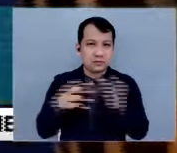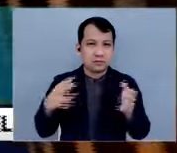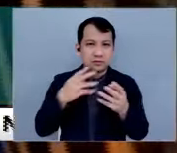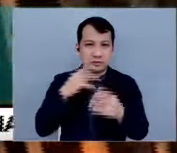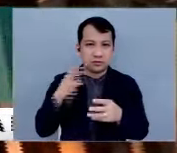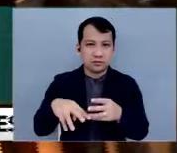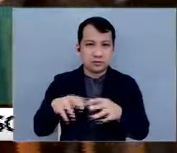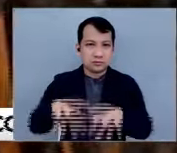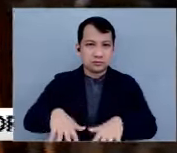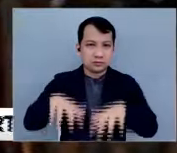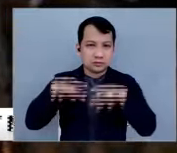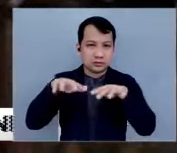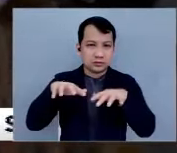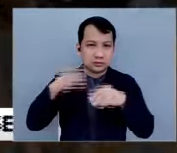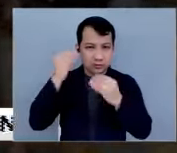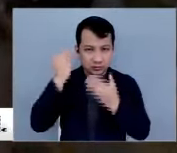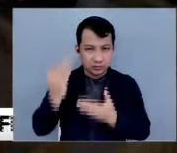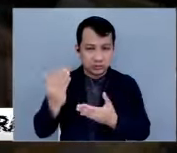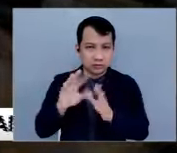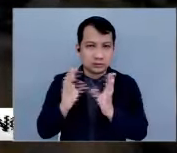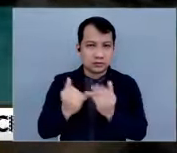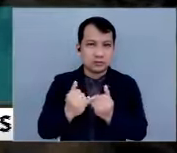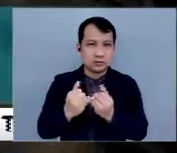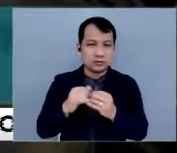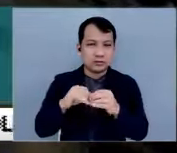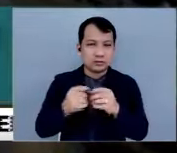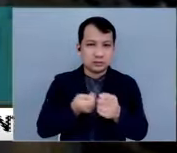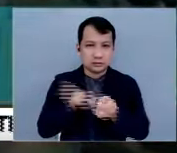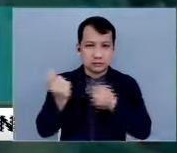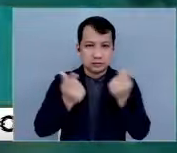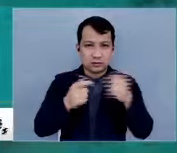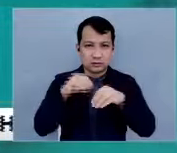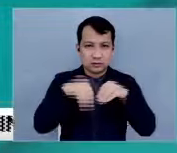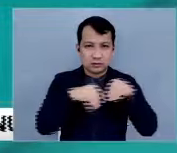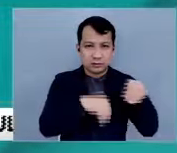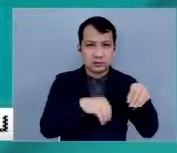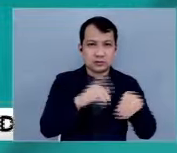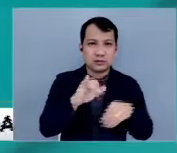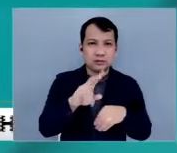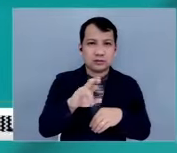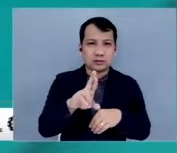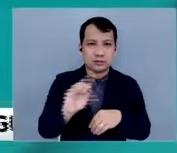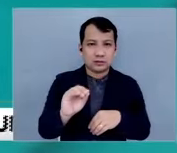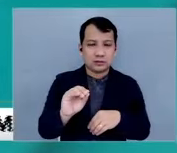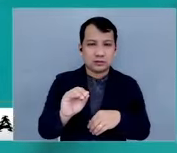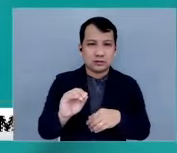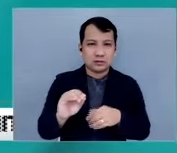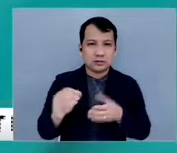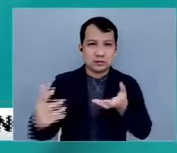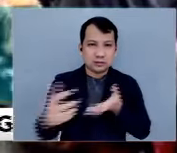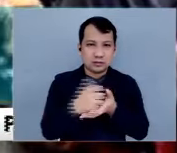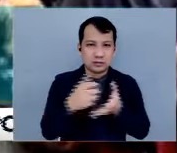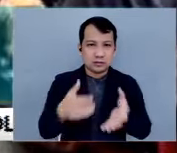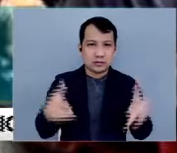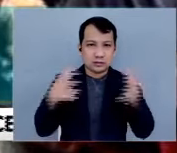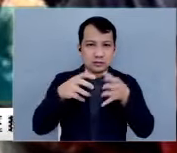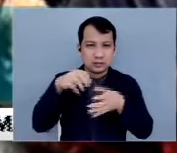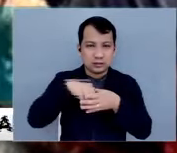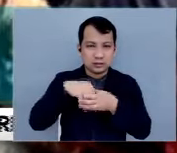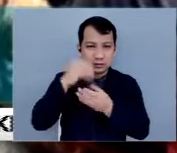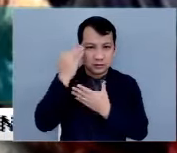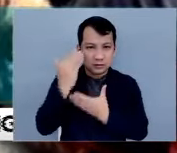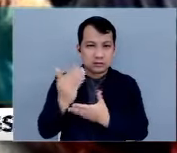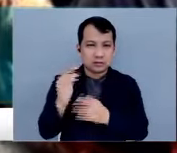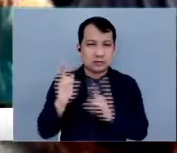tag-ulan, sinimulan na ng barangay na magtanggal ng basurang nakabara sa estero. Sako-sakong mga basura ang nahakot. Sinimula na